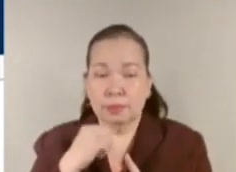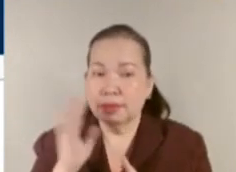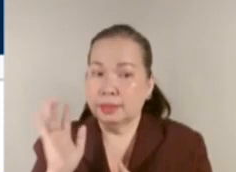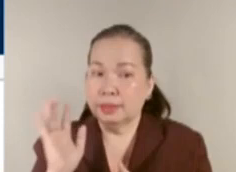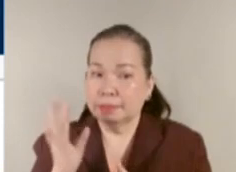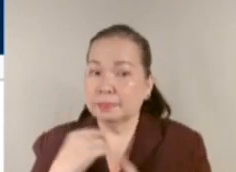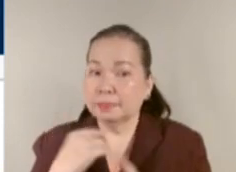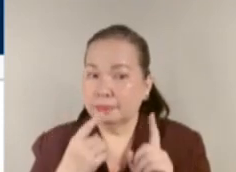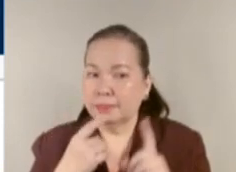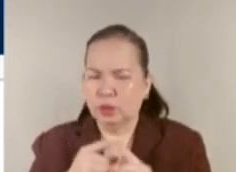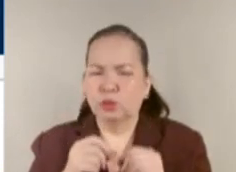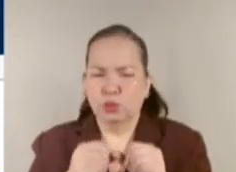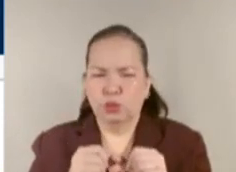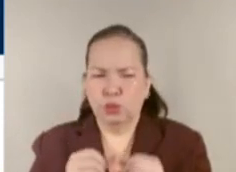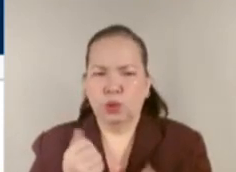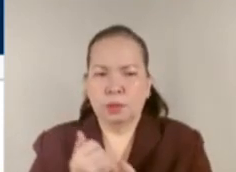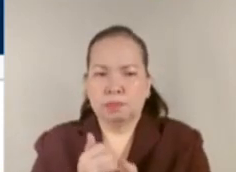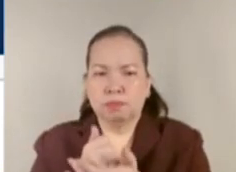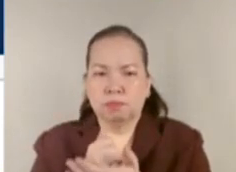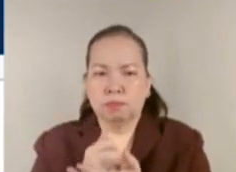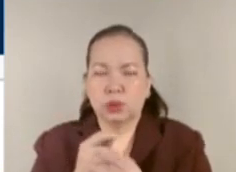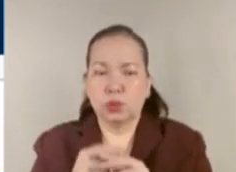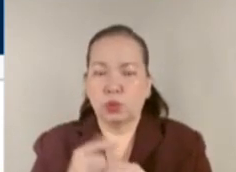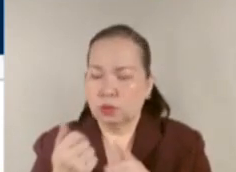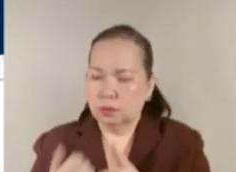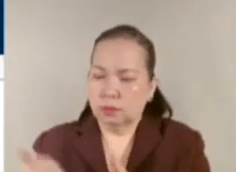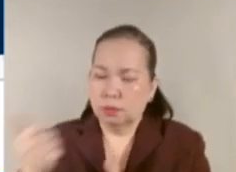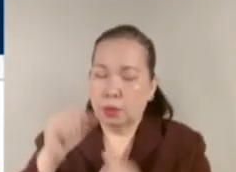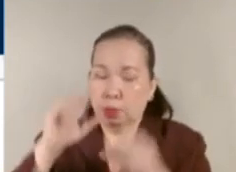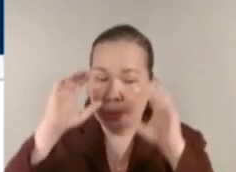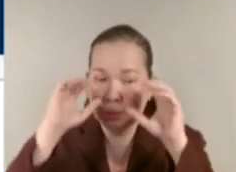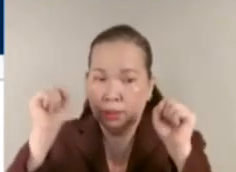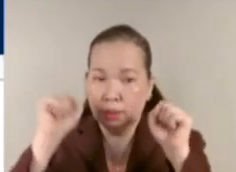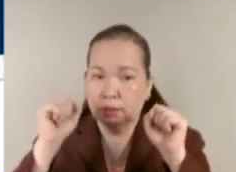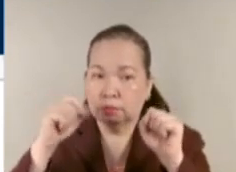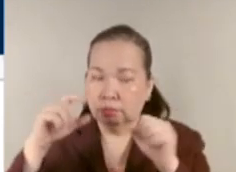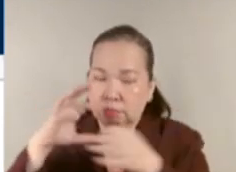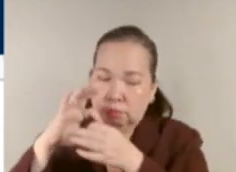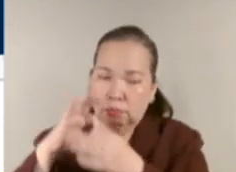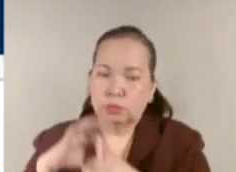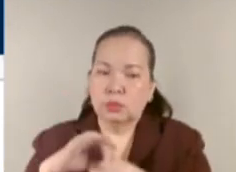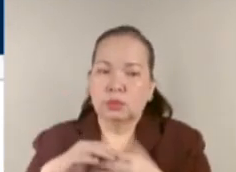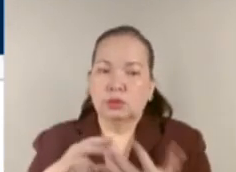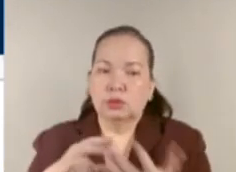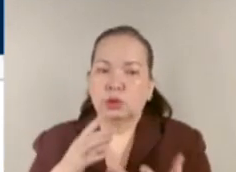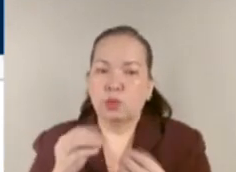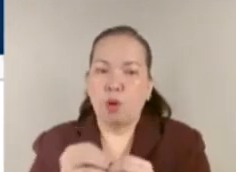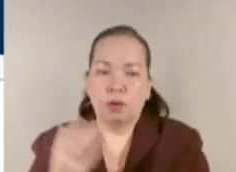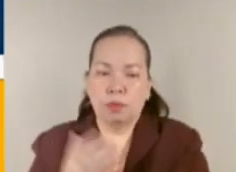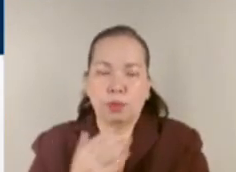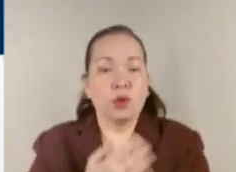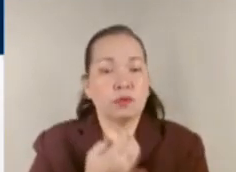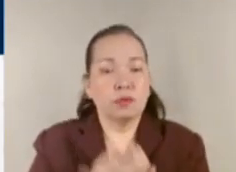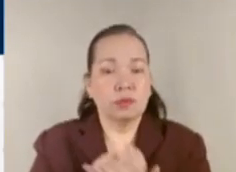silang makikipagtulungan sa sangay ng ehekutibo para lalo pang mapaunlad ang ekonomiya ng bansa.